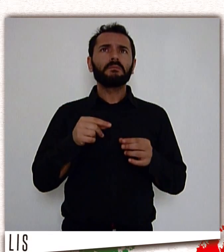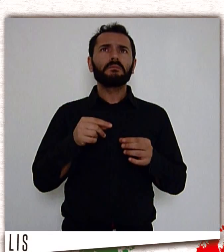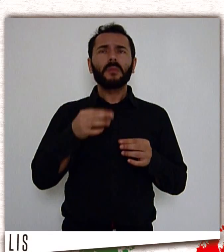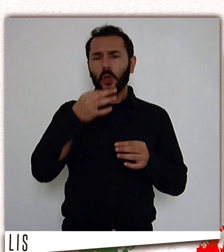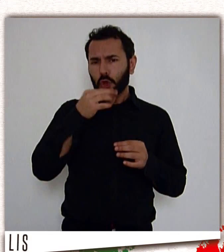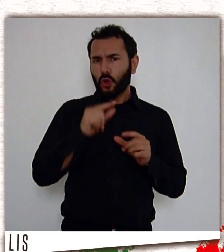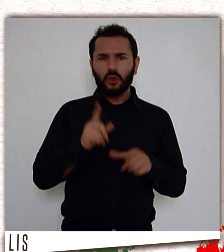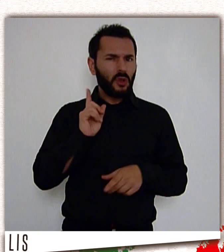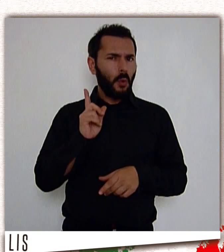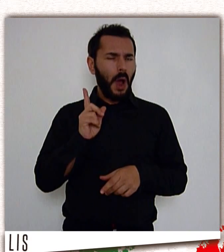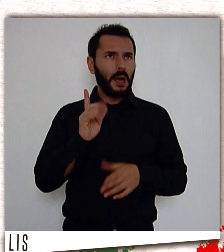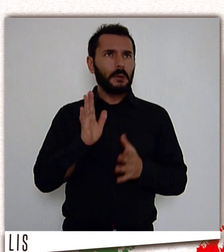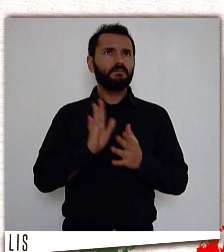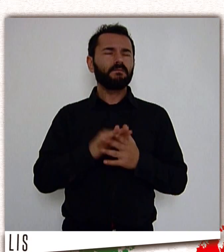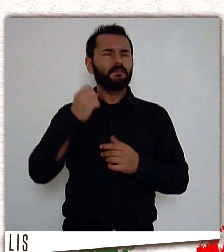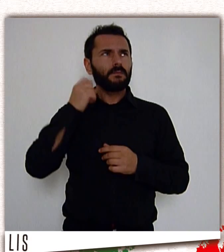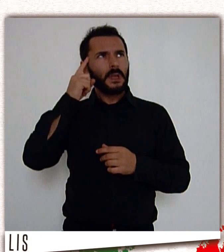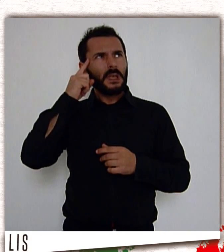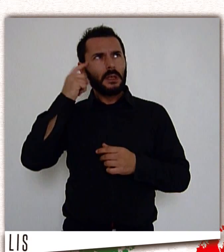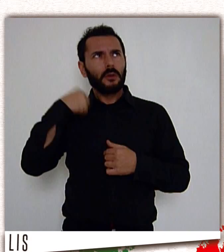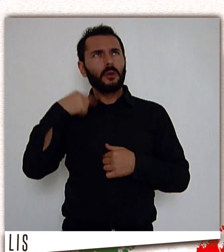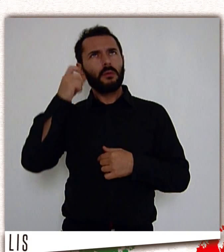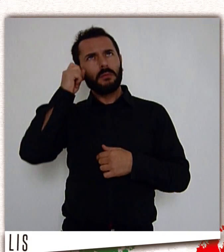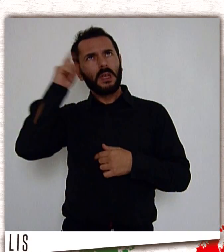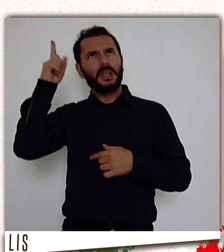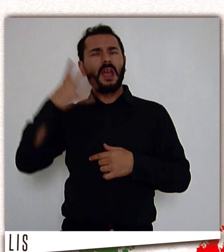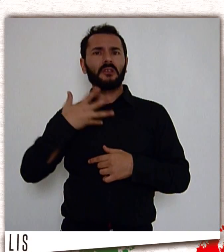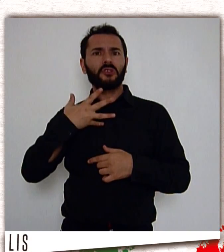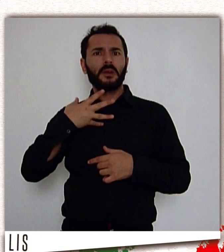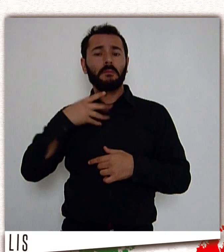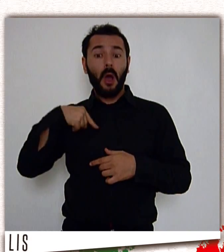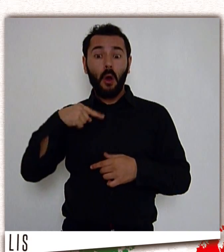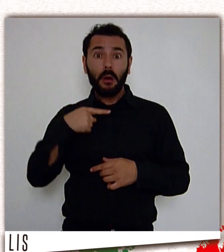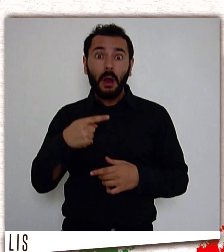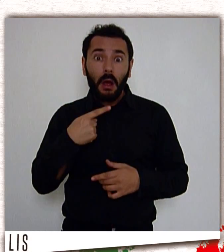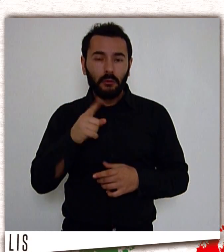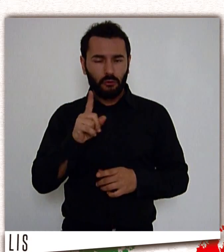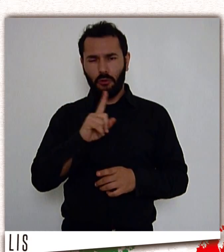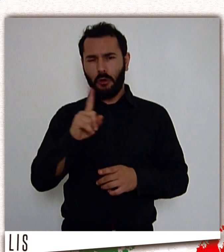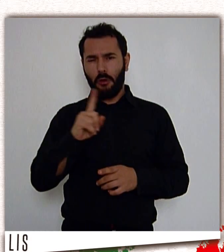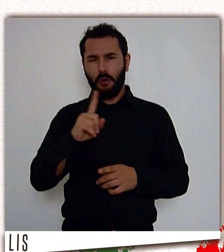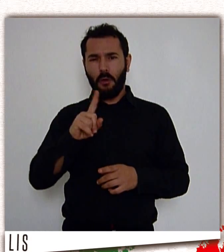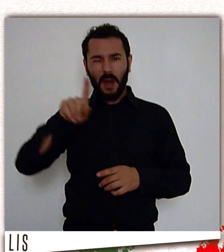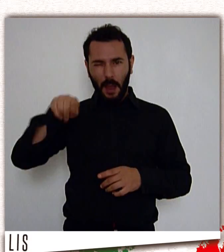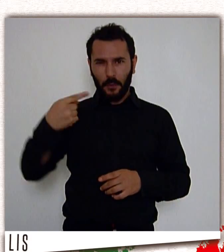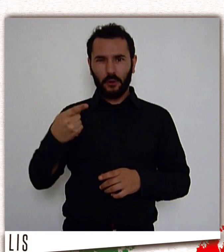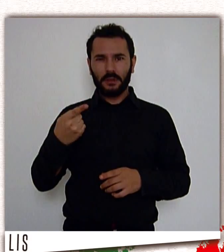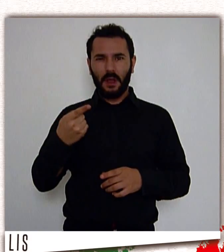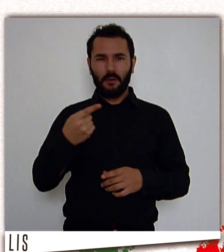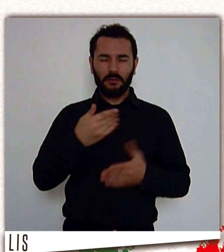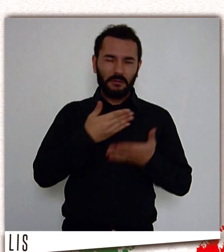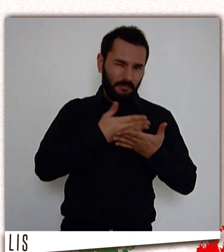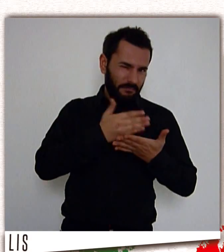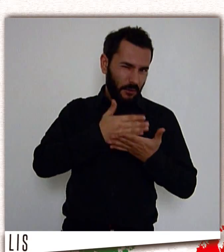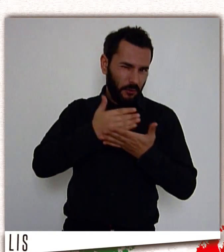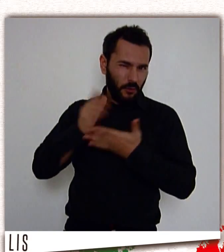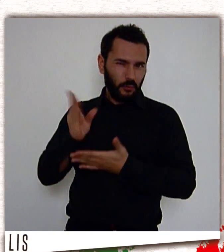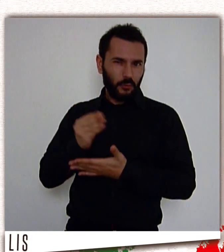beh io un'idea ce l'avrei ma non ora la prossima puntata il bello tutto